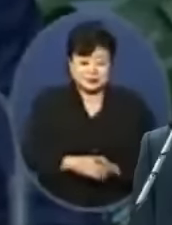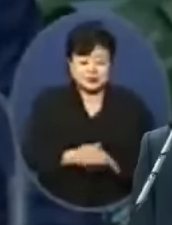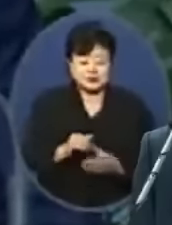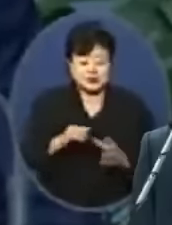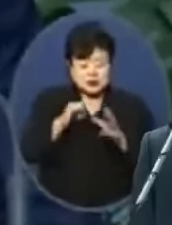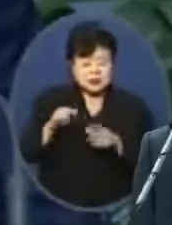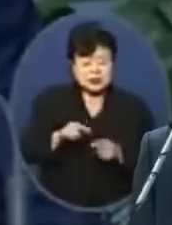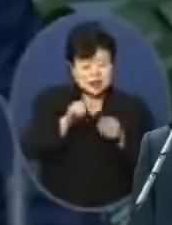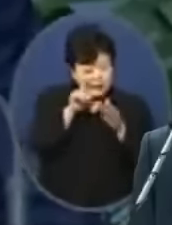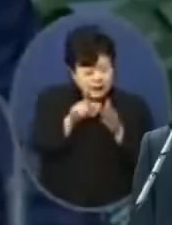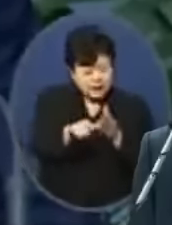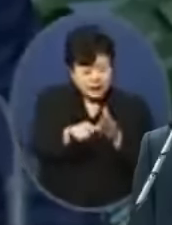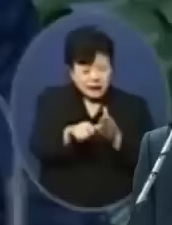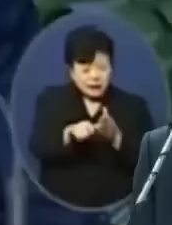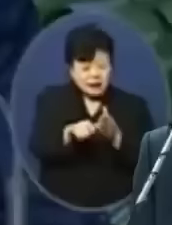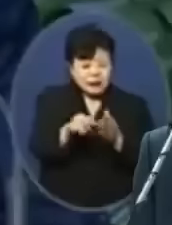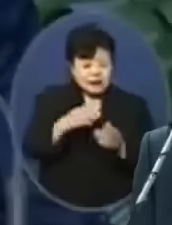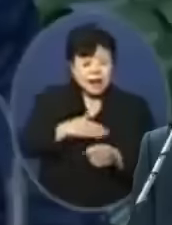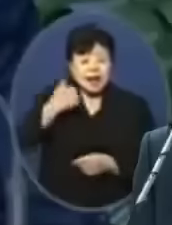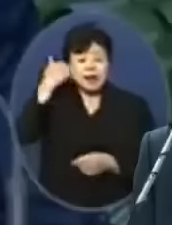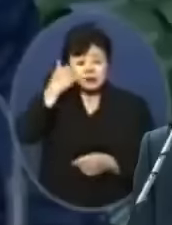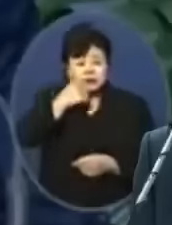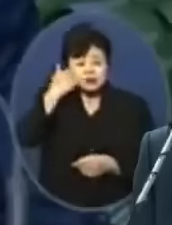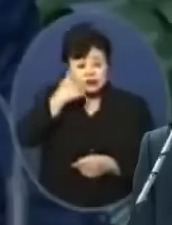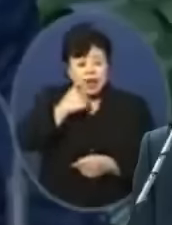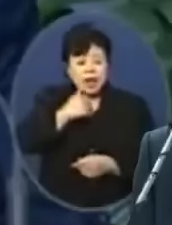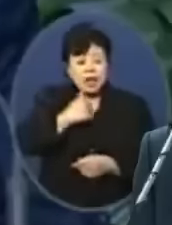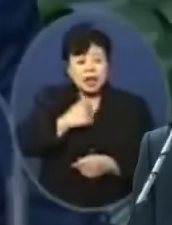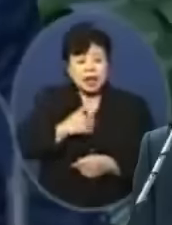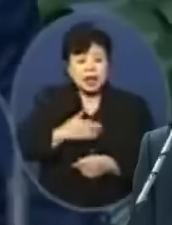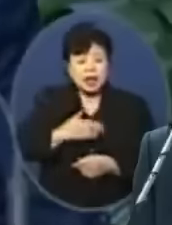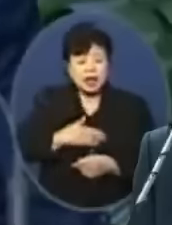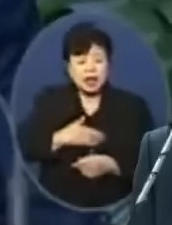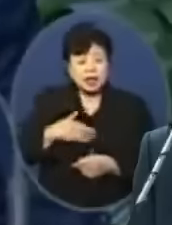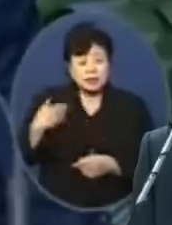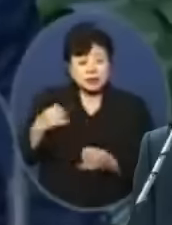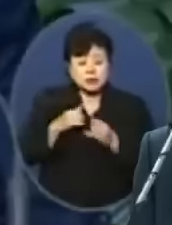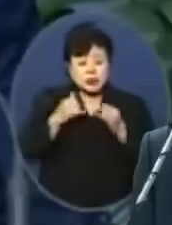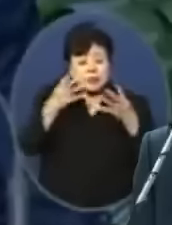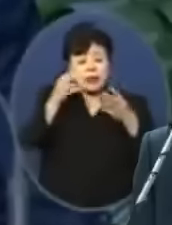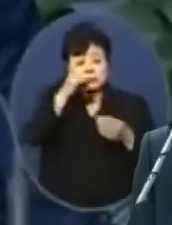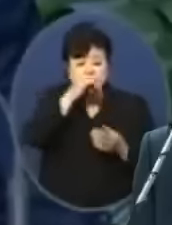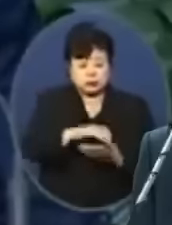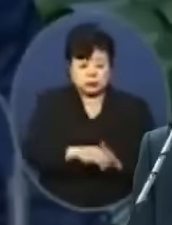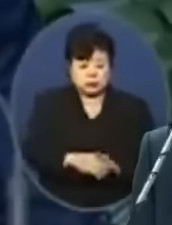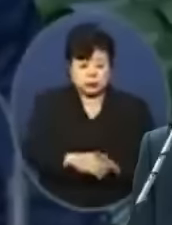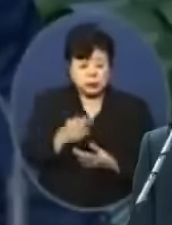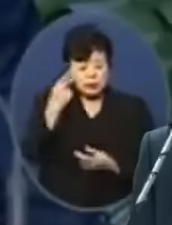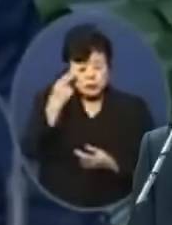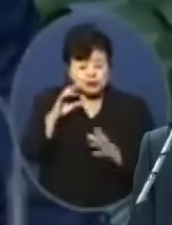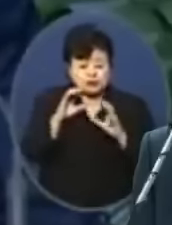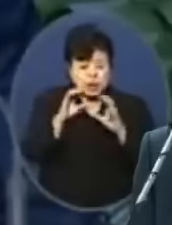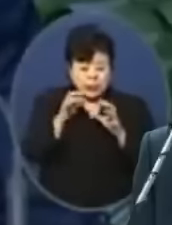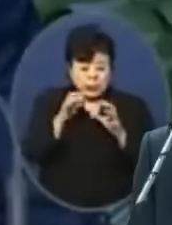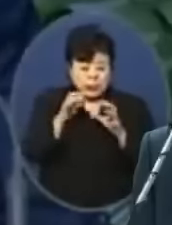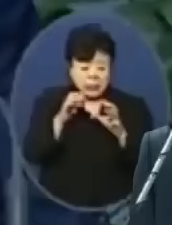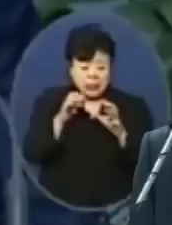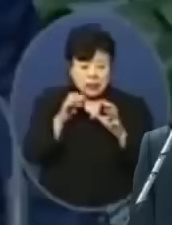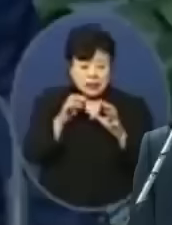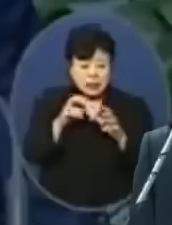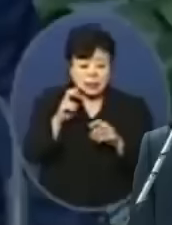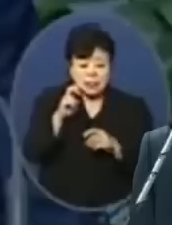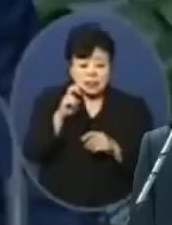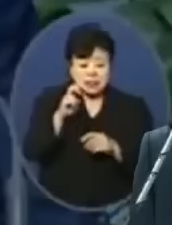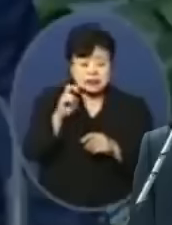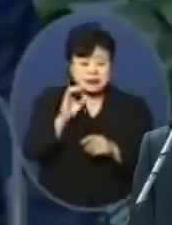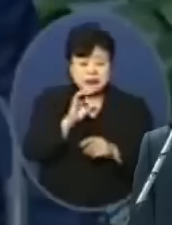이 세상에 사는데 정체성이 굉장히 필요합니다. 내가 누군지 모르는 사람이 많아요. 미국의 20세기